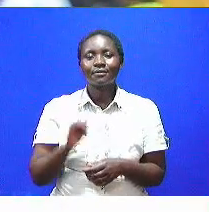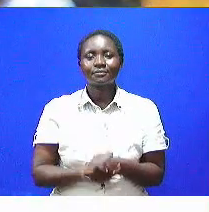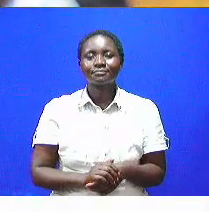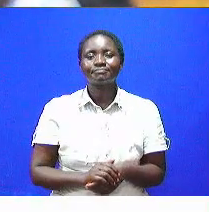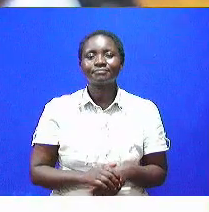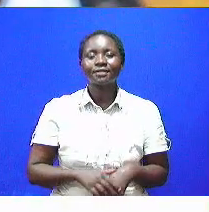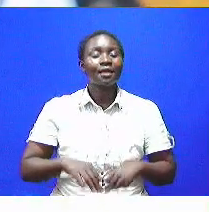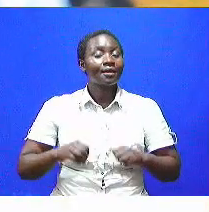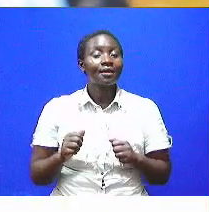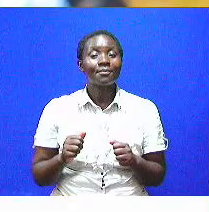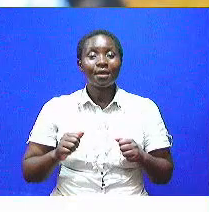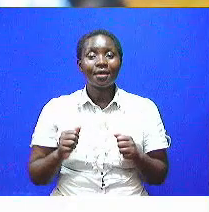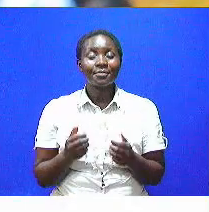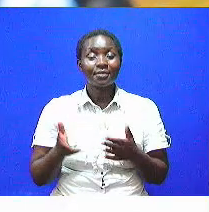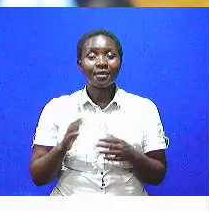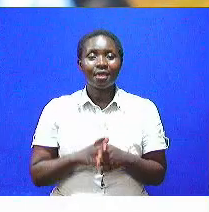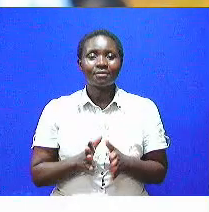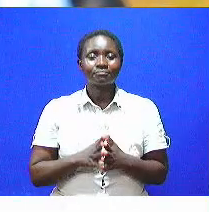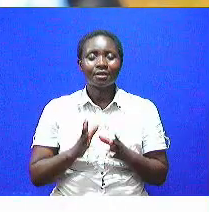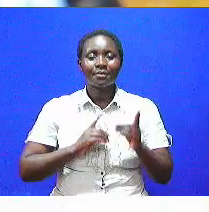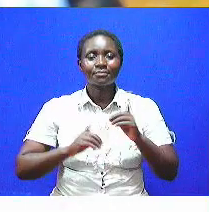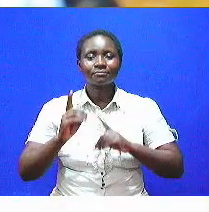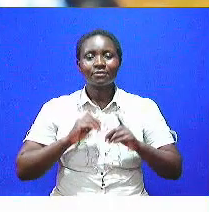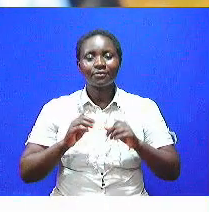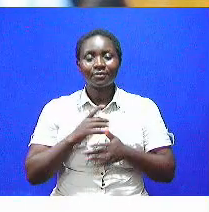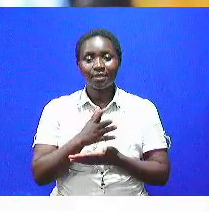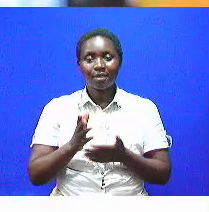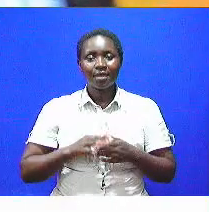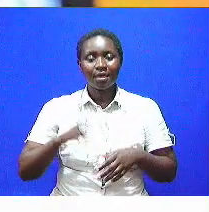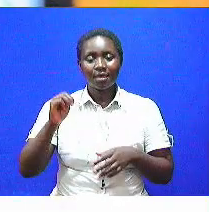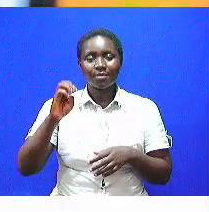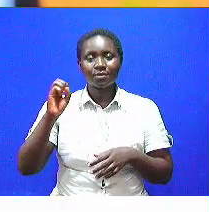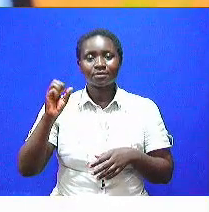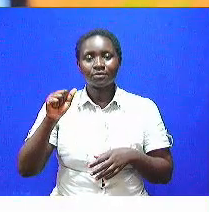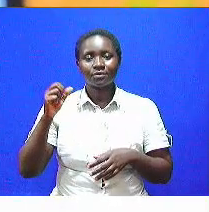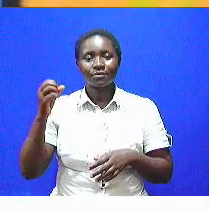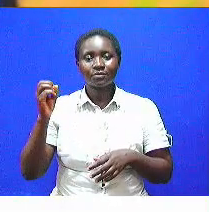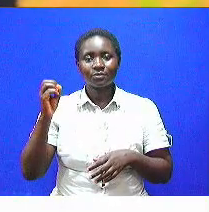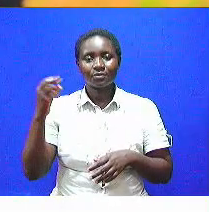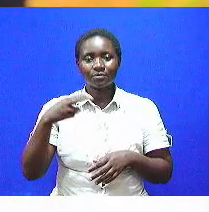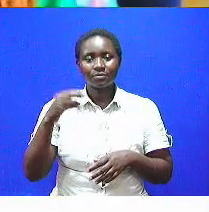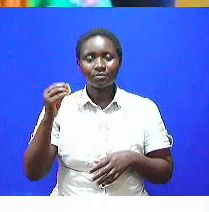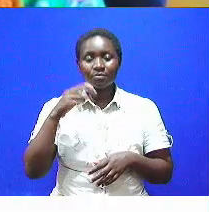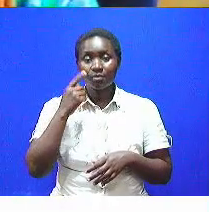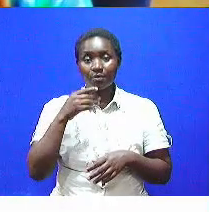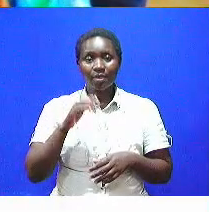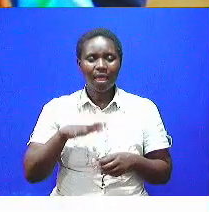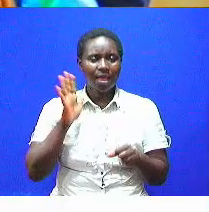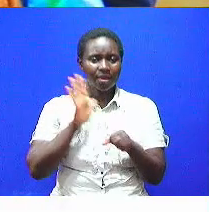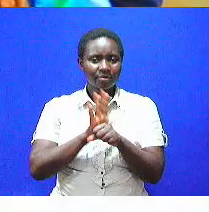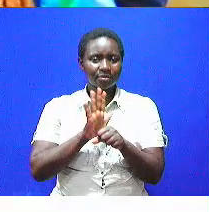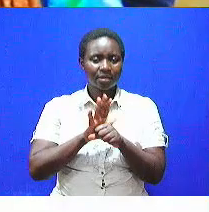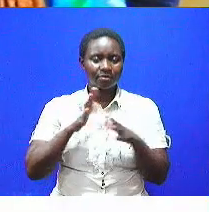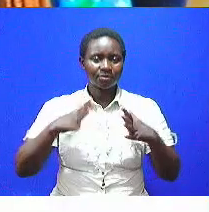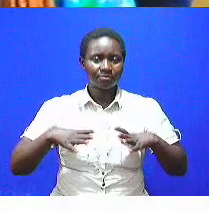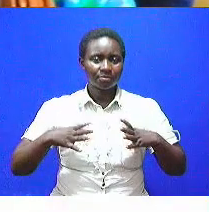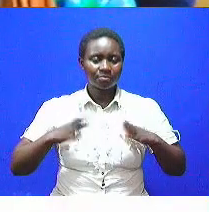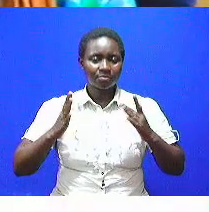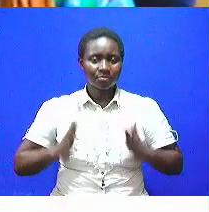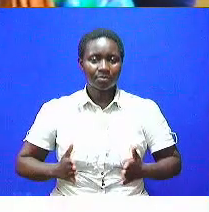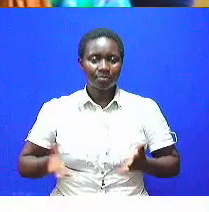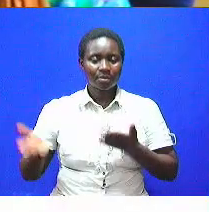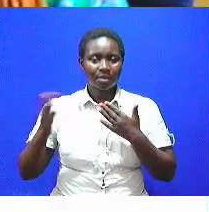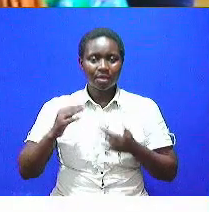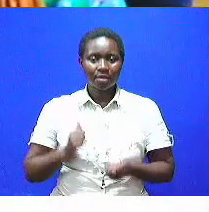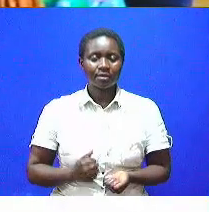glad mnatuacha for public participation aiga musojo tuarori mna bantu bajira so bonge asogo cha ko